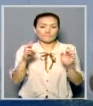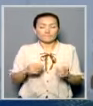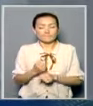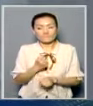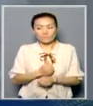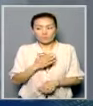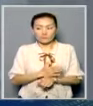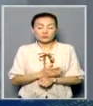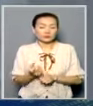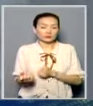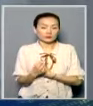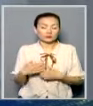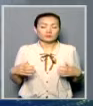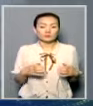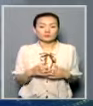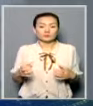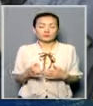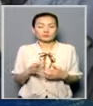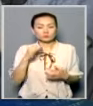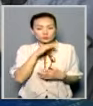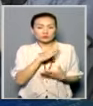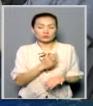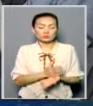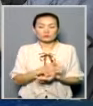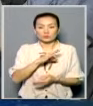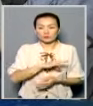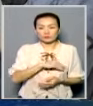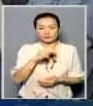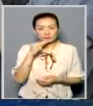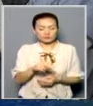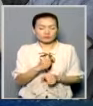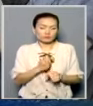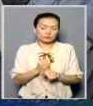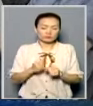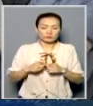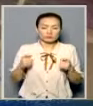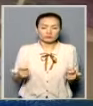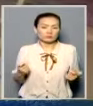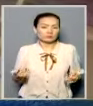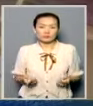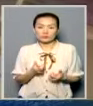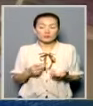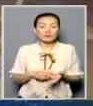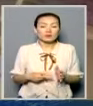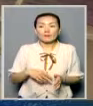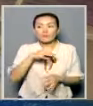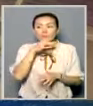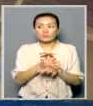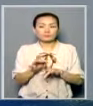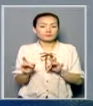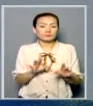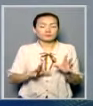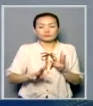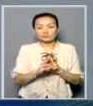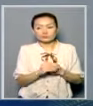дайындайды. Тапсырыс қабылдайтын компаниялардың саны көп болғанымен тұтынушыға сапалы дүние дайындап беретіндер аз. Осы бағытта жауаптылар жарнама